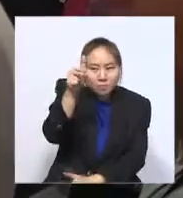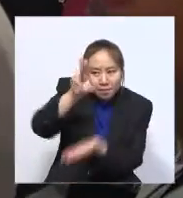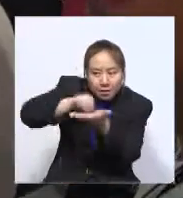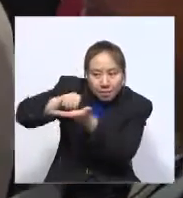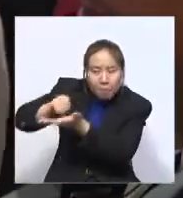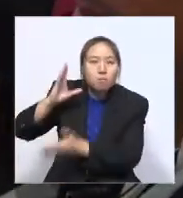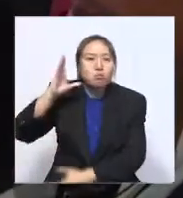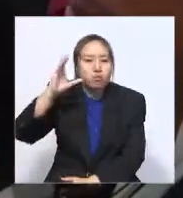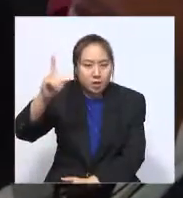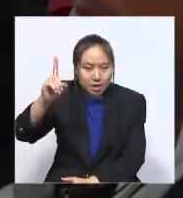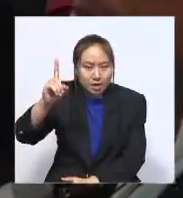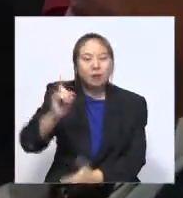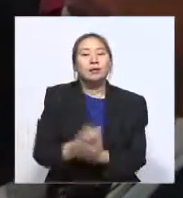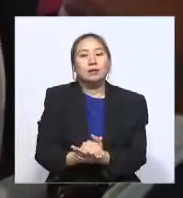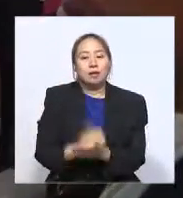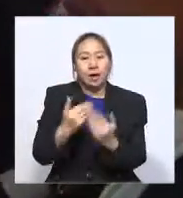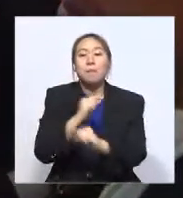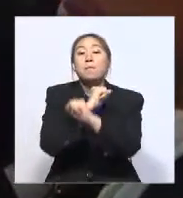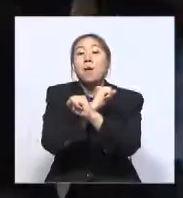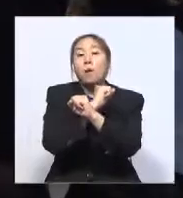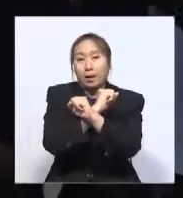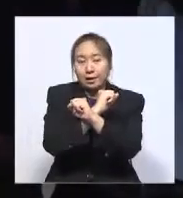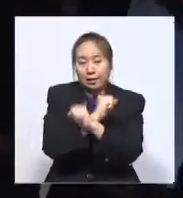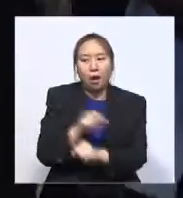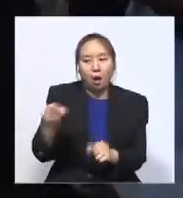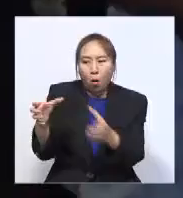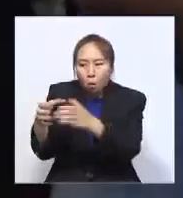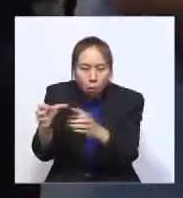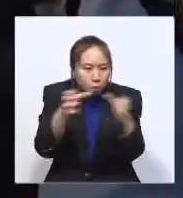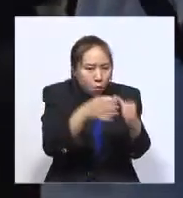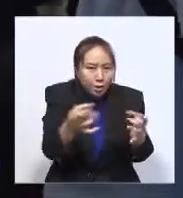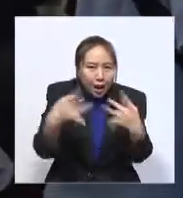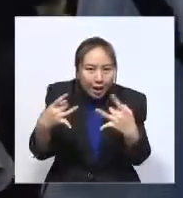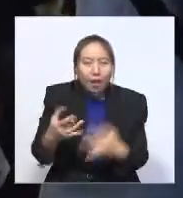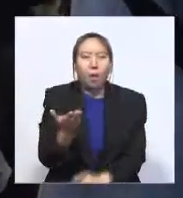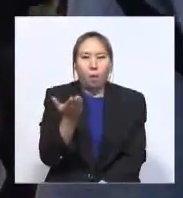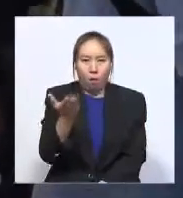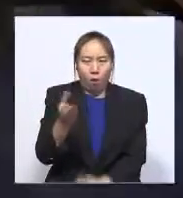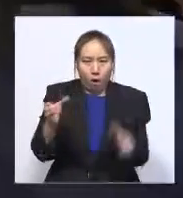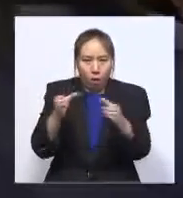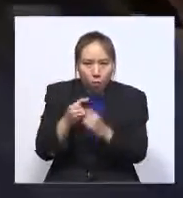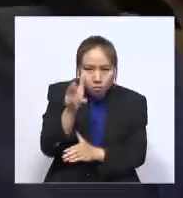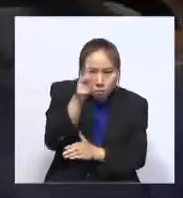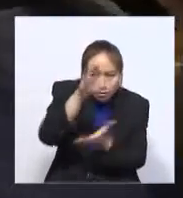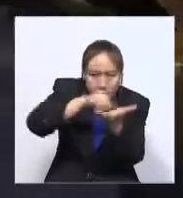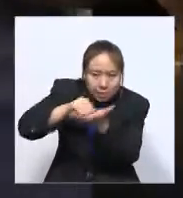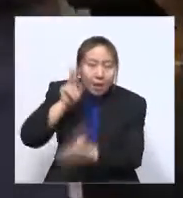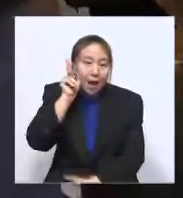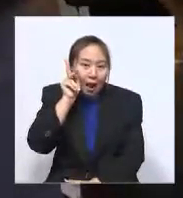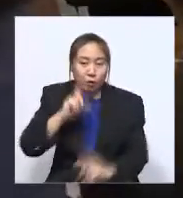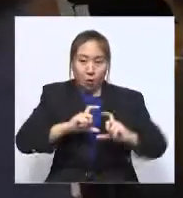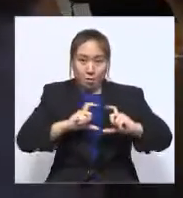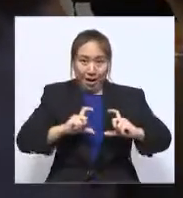ในวันพรุ่งนี้และก็เพื่อเป็นการป้องกันการตกเป็นเครื่องมือของฝ่ายใดฝ่ายหนึ่งนี่แหละค่ะจึงขอให้สื่อมวลชนแสดงตนด้วยบัตรสื่อ